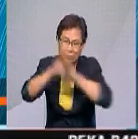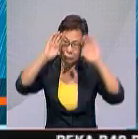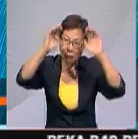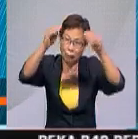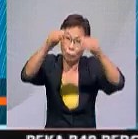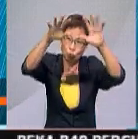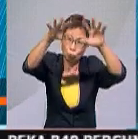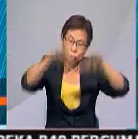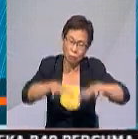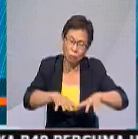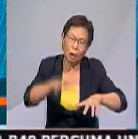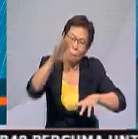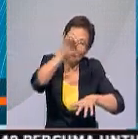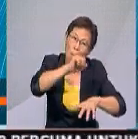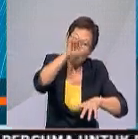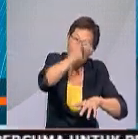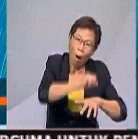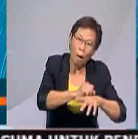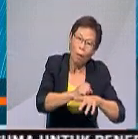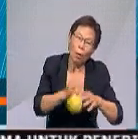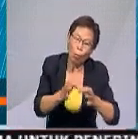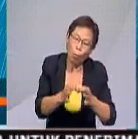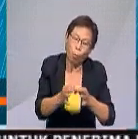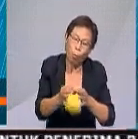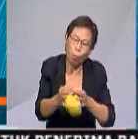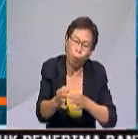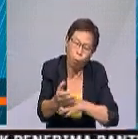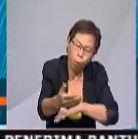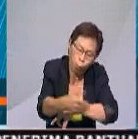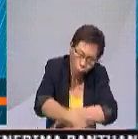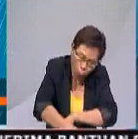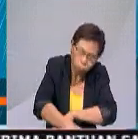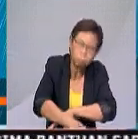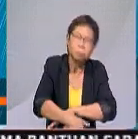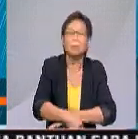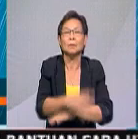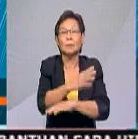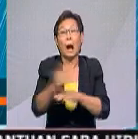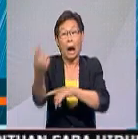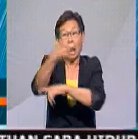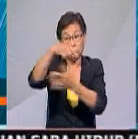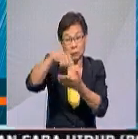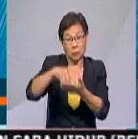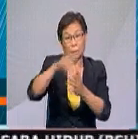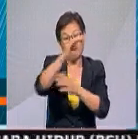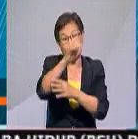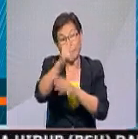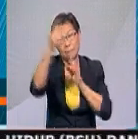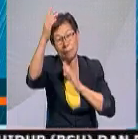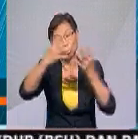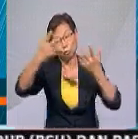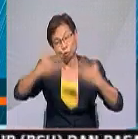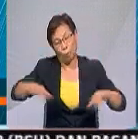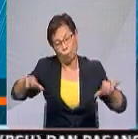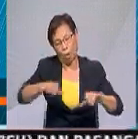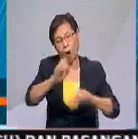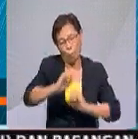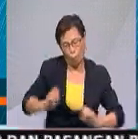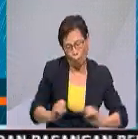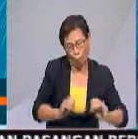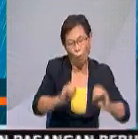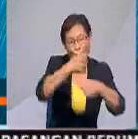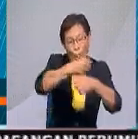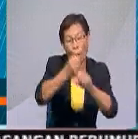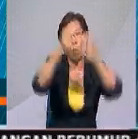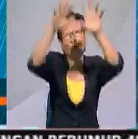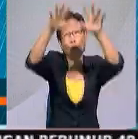Pahang. Dan keadaan ini dijangkakan akan berlanjutan sehingga ke lewat malam nanti. Dan hari ini, Met Malaysia telah menjalankan operasi